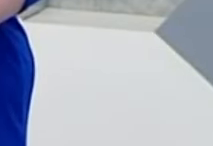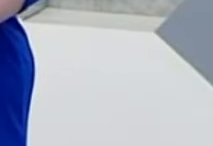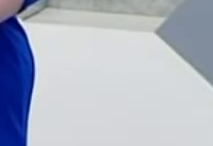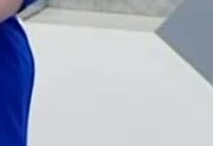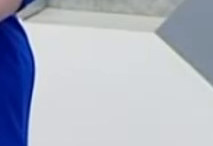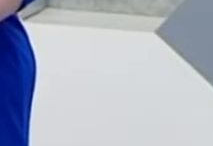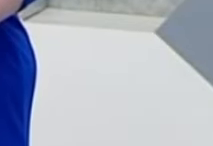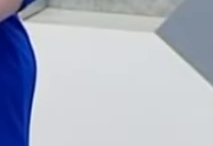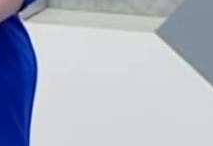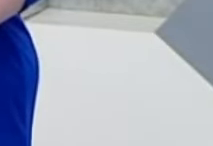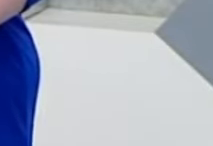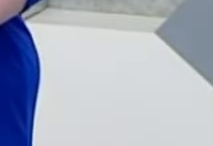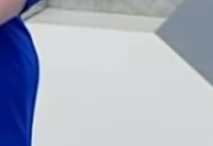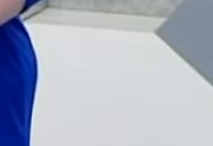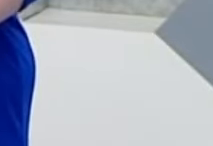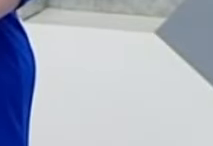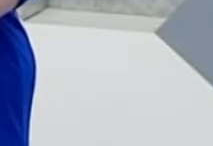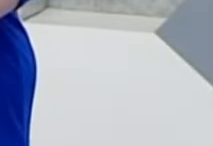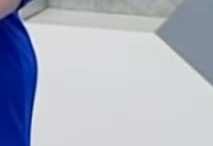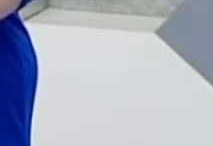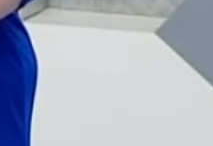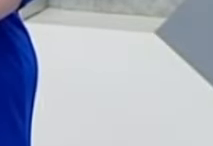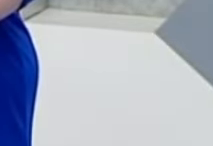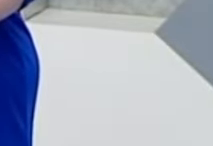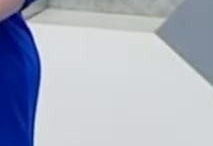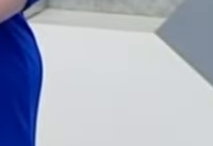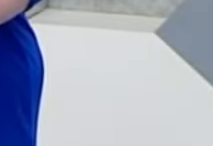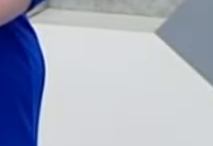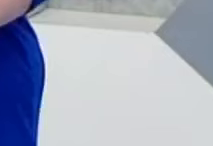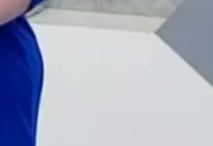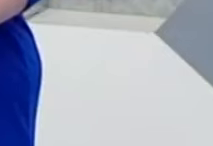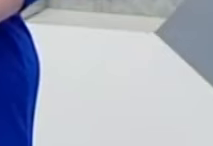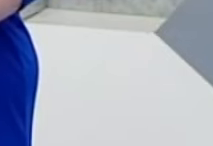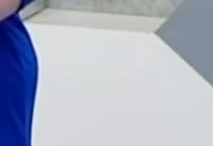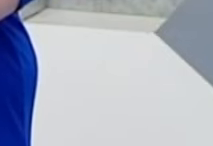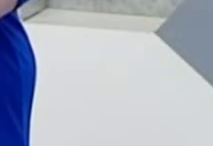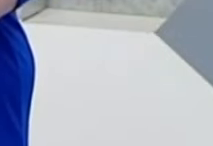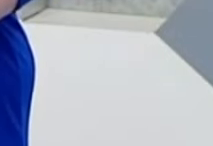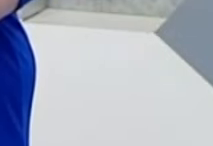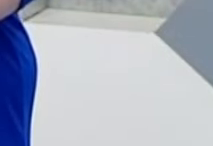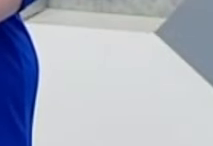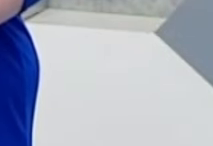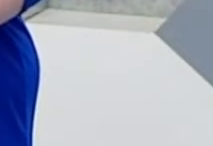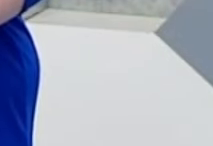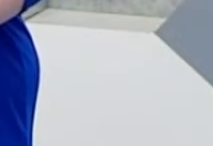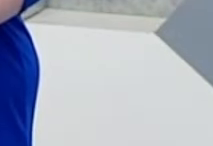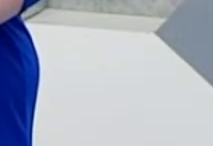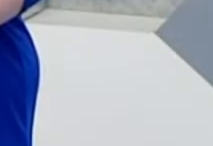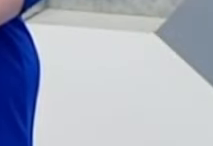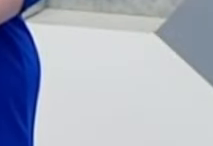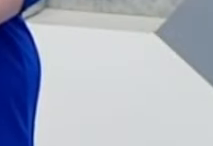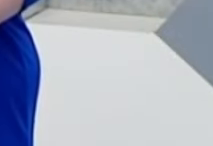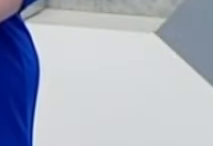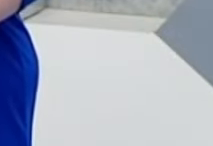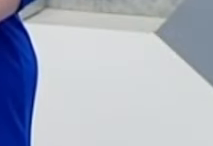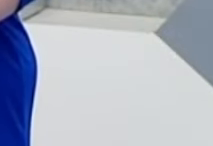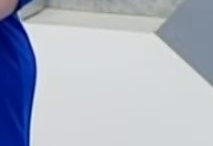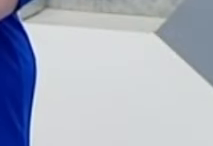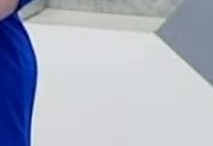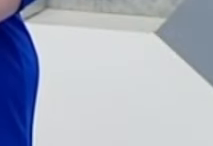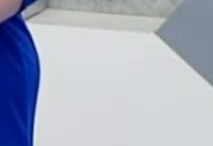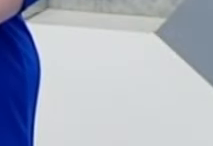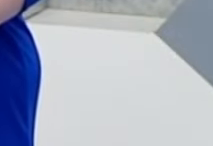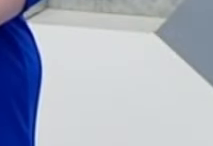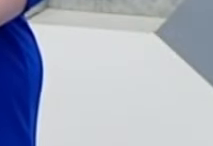Kapuso, para sa mga maiinit na balita, mag-subscribe sa GMA Integrated News sa YouTube. Sa mga kapuso naman abroad, subaybayan nyo kami sa